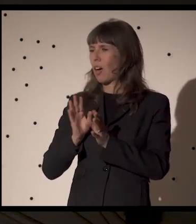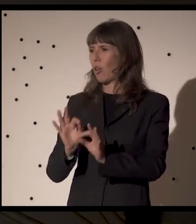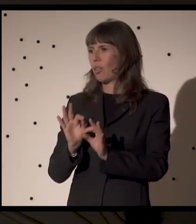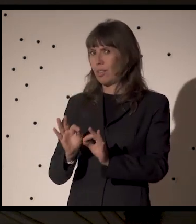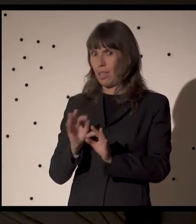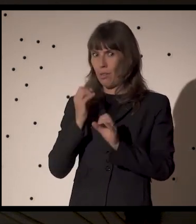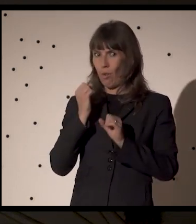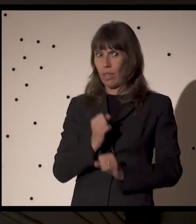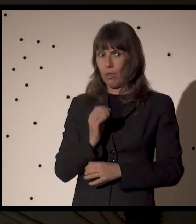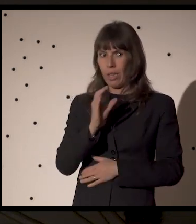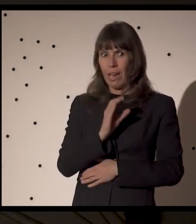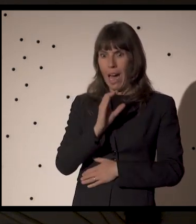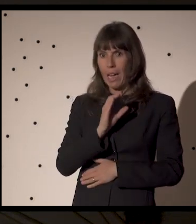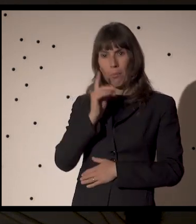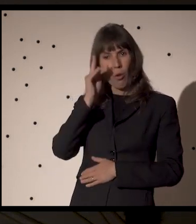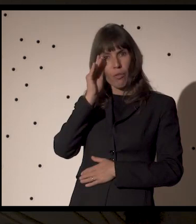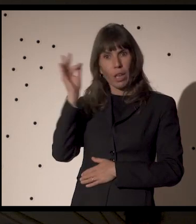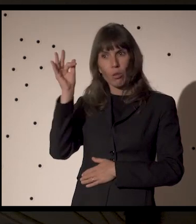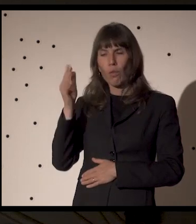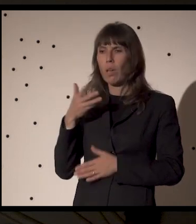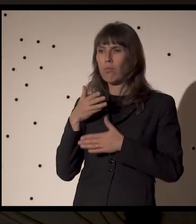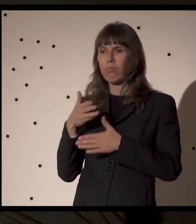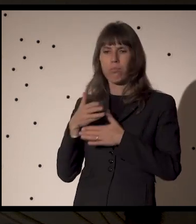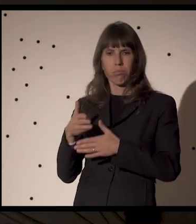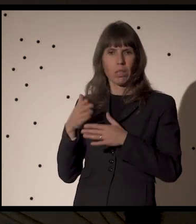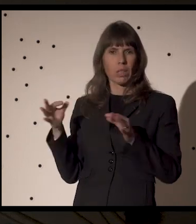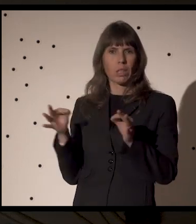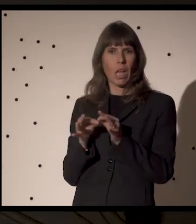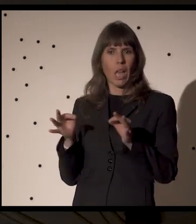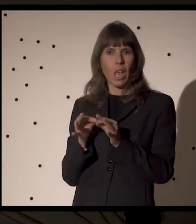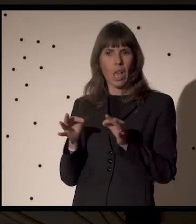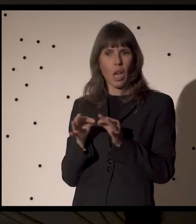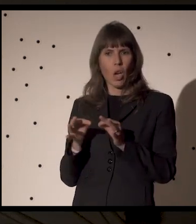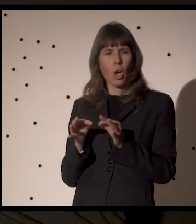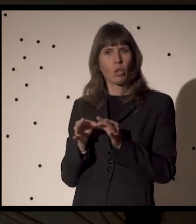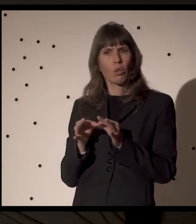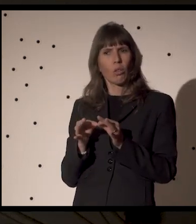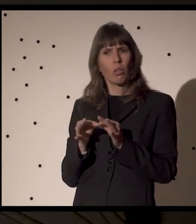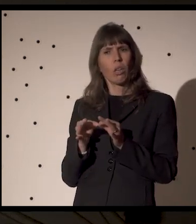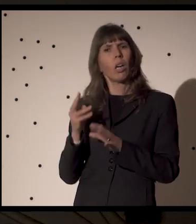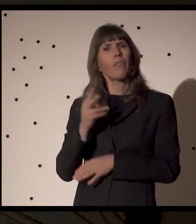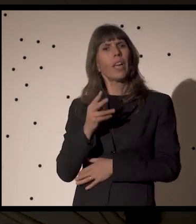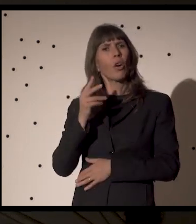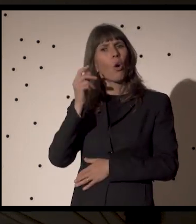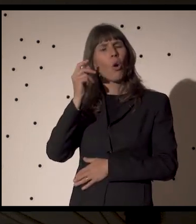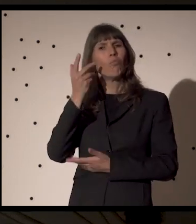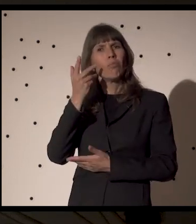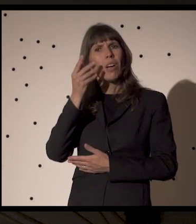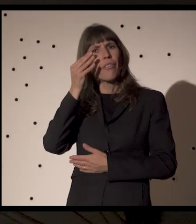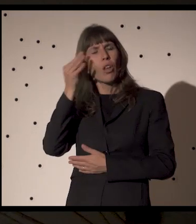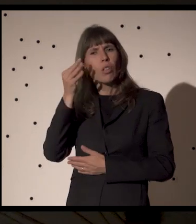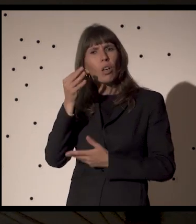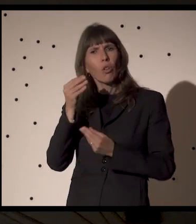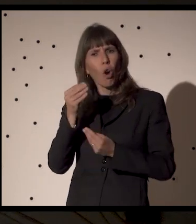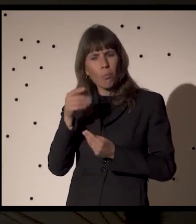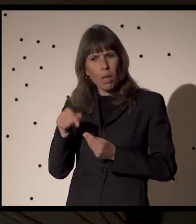Caripe condivide proprio perché è una cultura che pur non cedendo mai alla qualità però cerca di